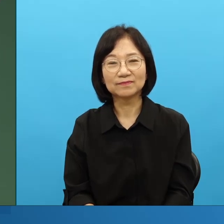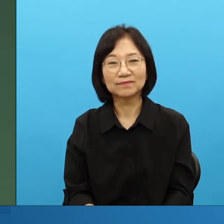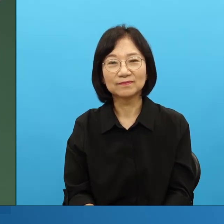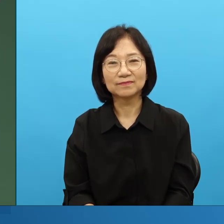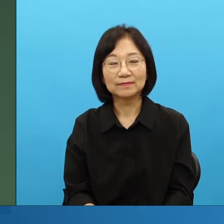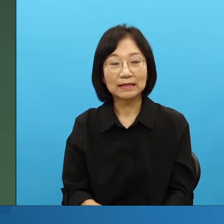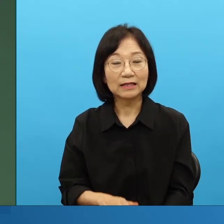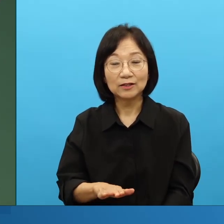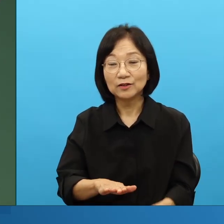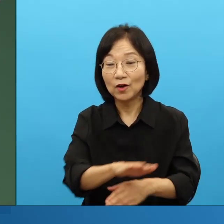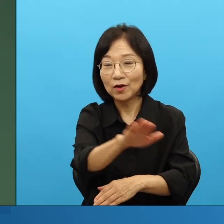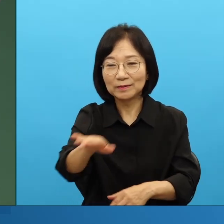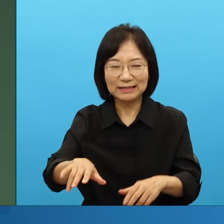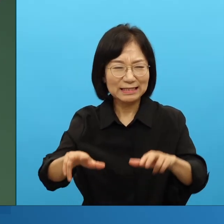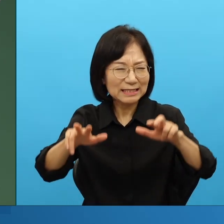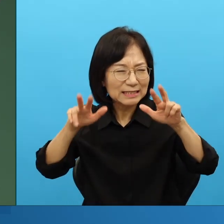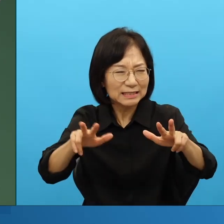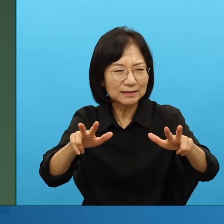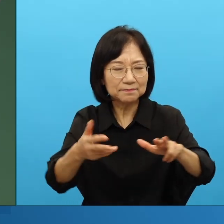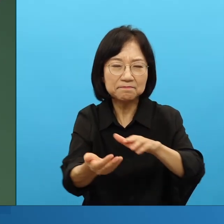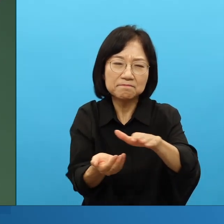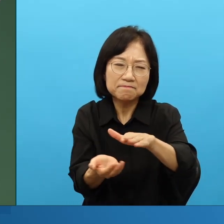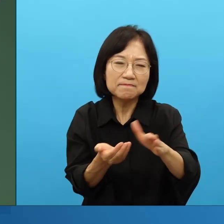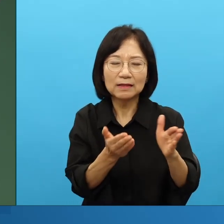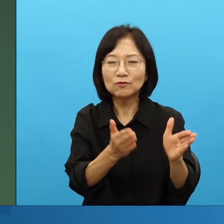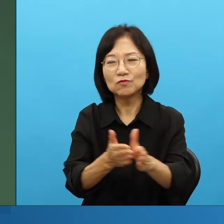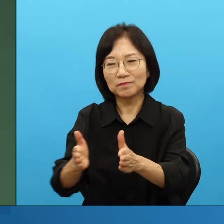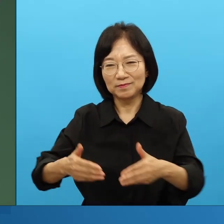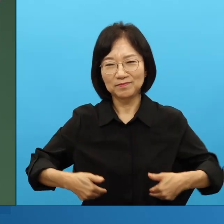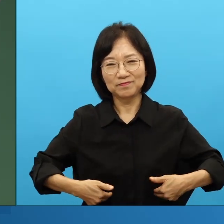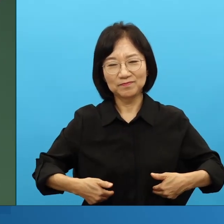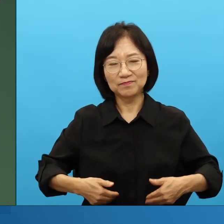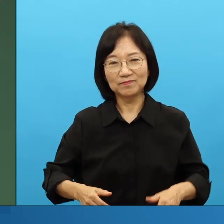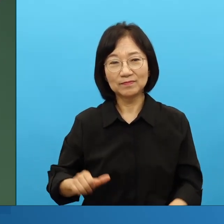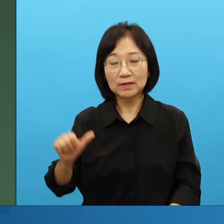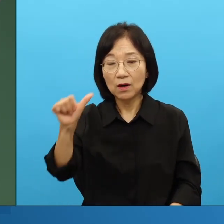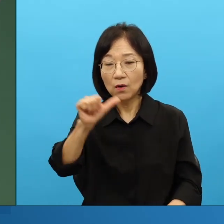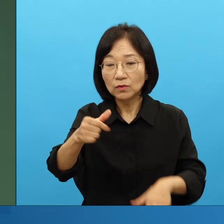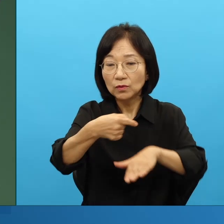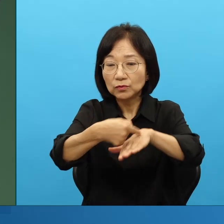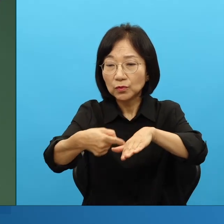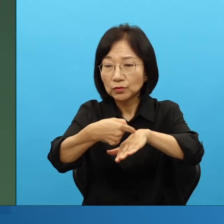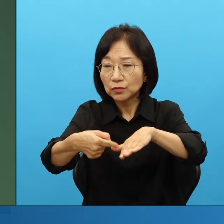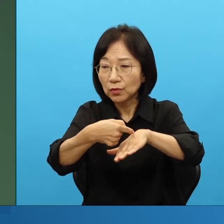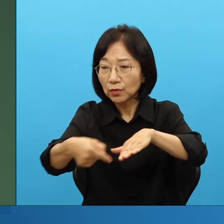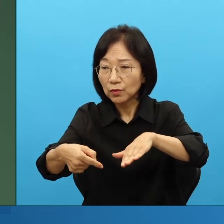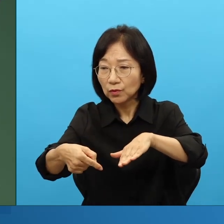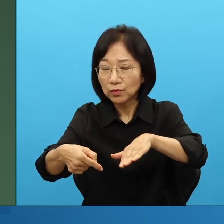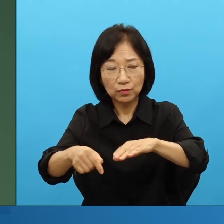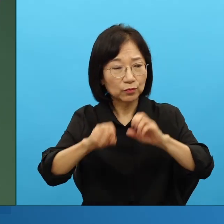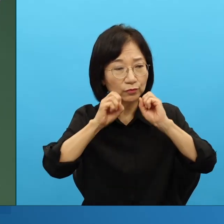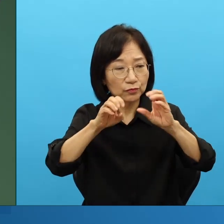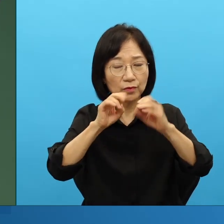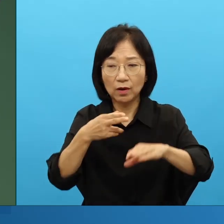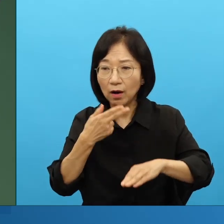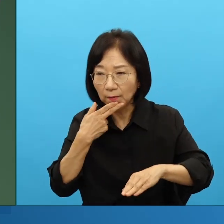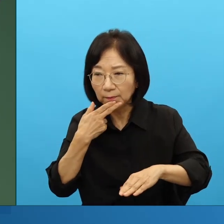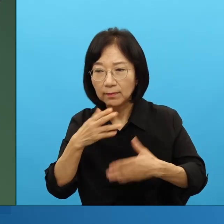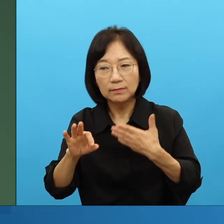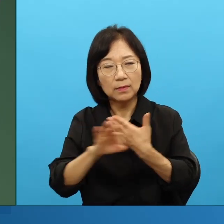到那个时候再说什么已经太晚。 지금 준비해야 되죠. 现在应该准备。 5천 종족을 못 파고들어가면 전도 선교 안 하는 거예요.